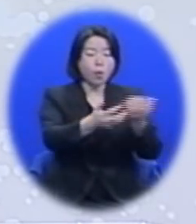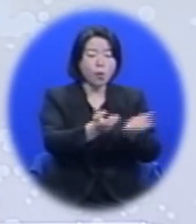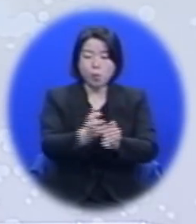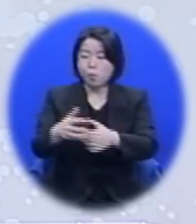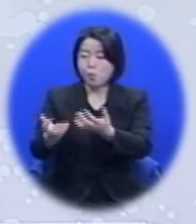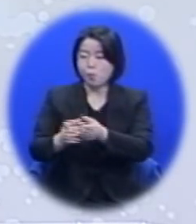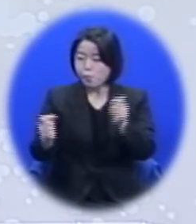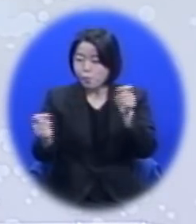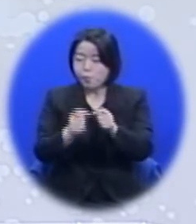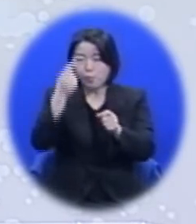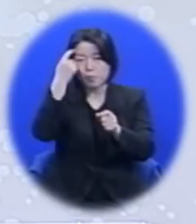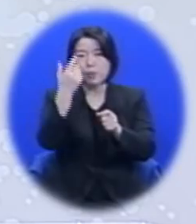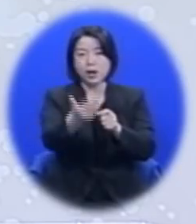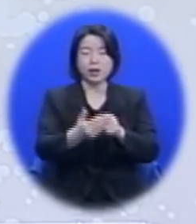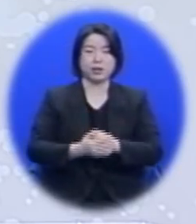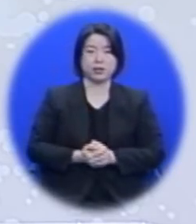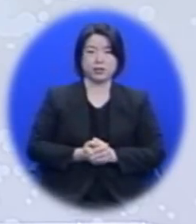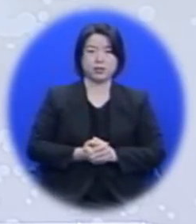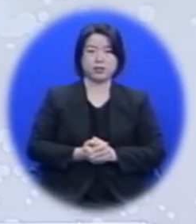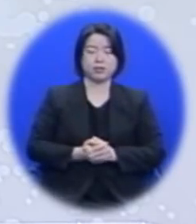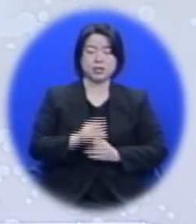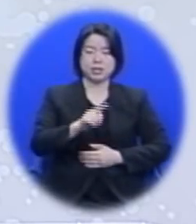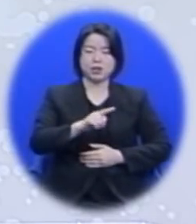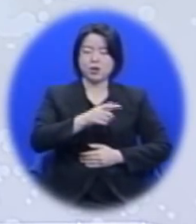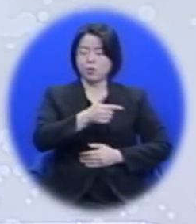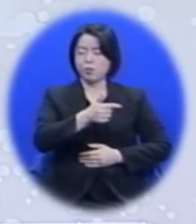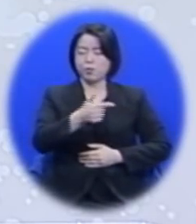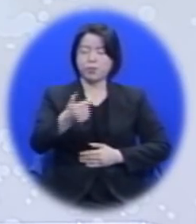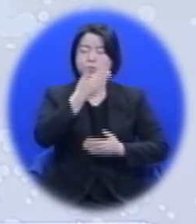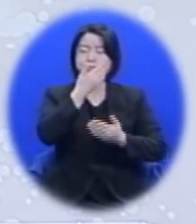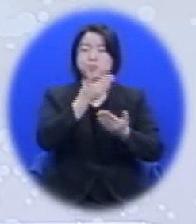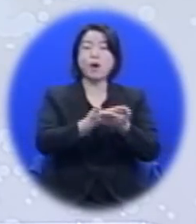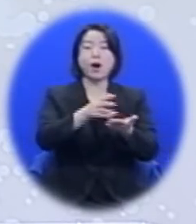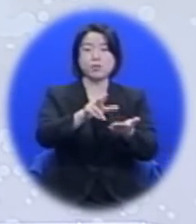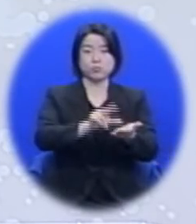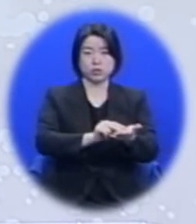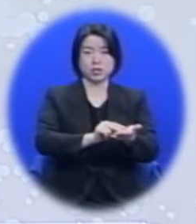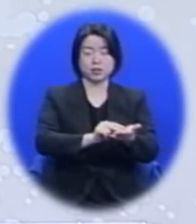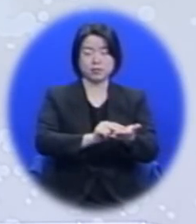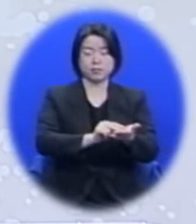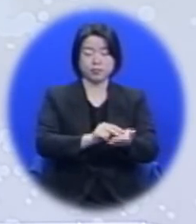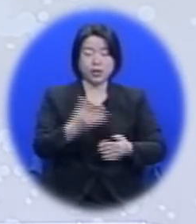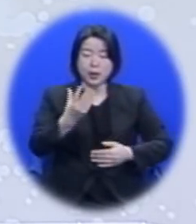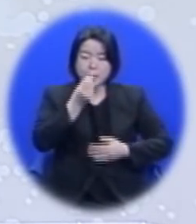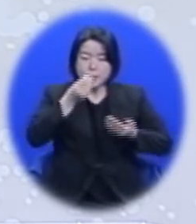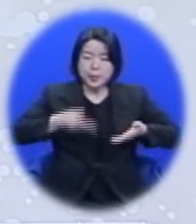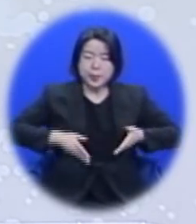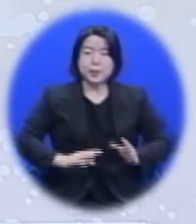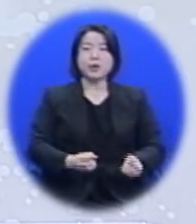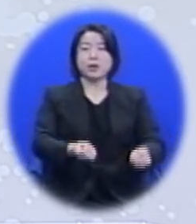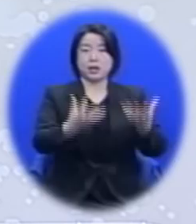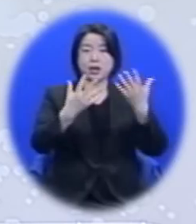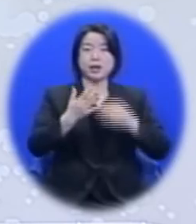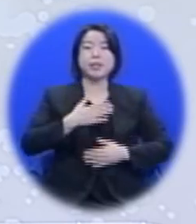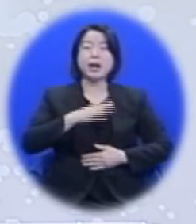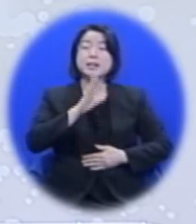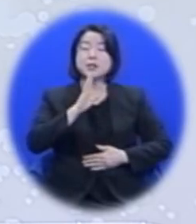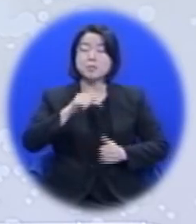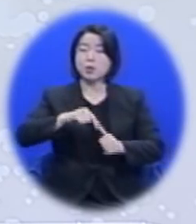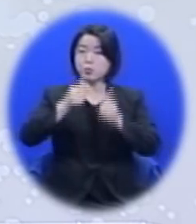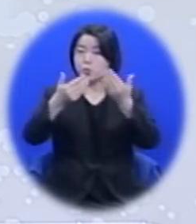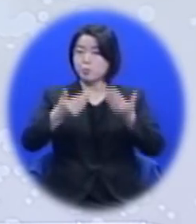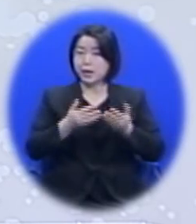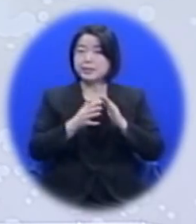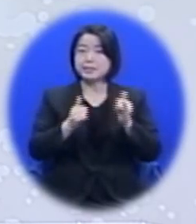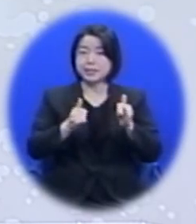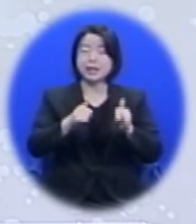가깝습니까? 이것은 대단히 중요한 문제입니다. 성탄절은 내가 정말 구원받은 자인지를